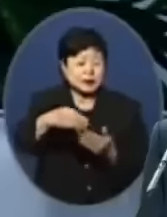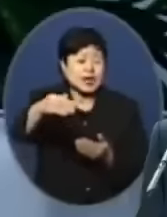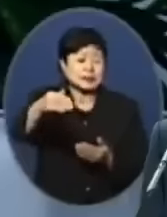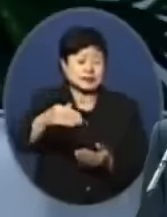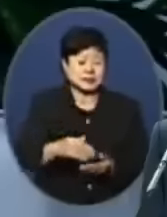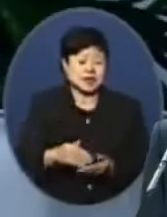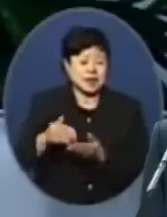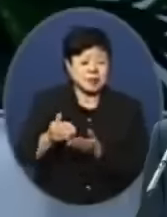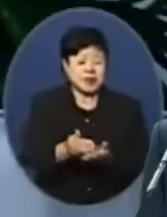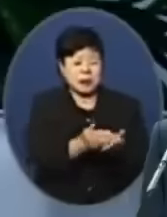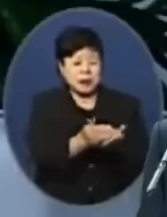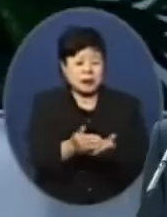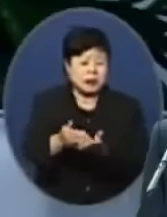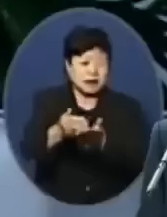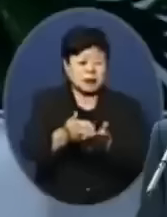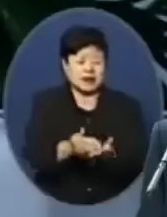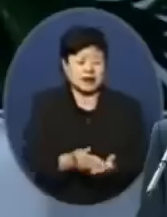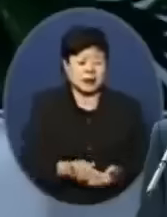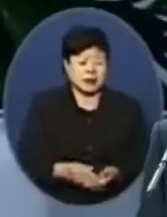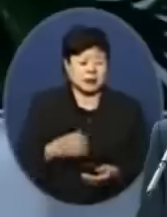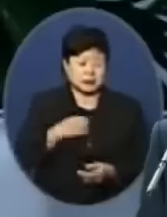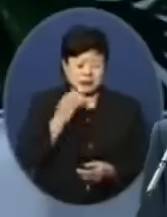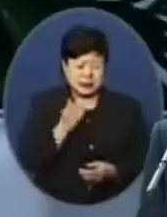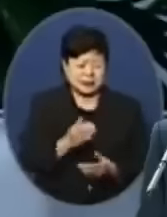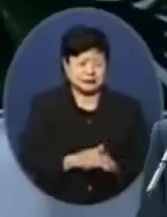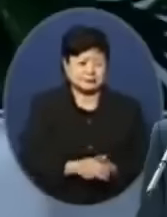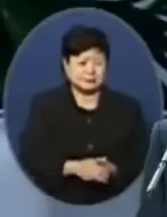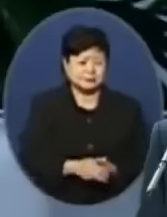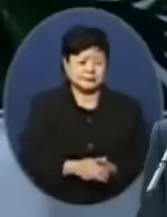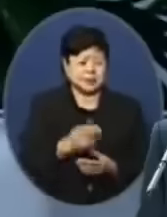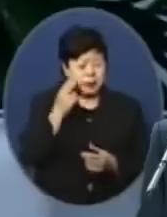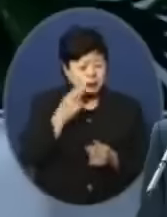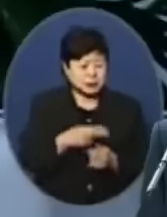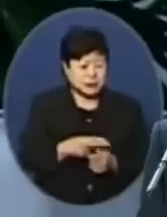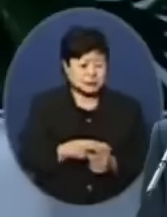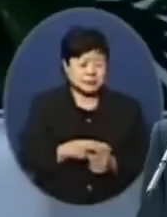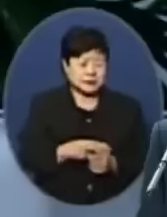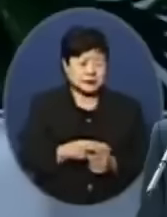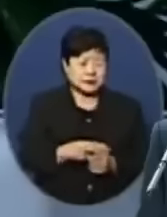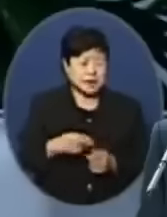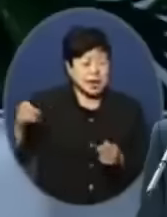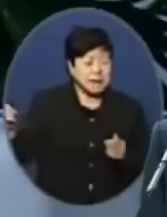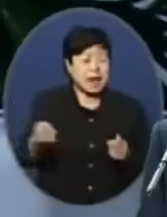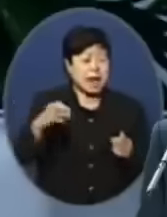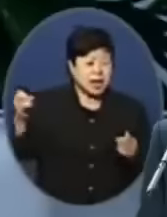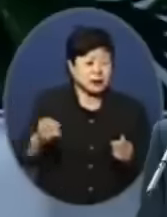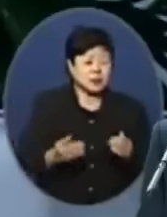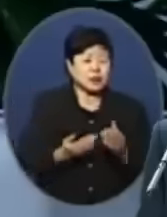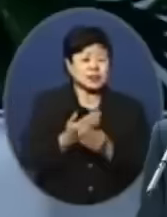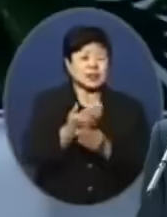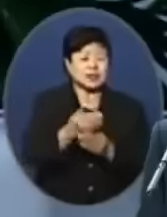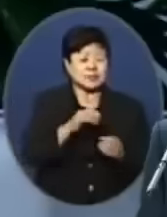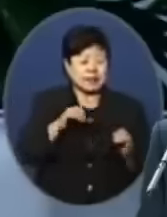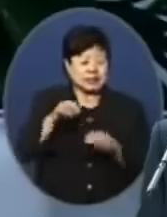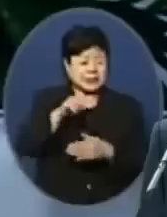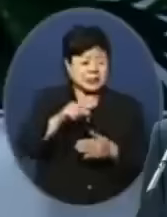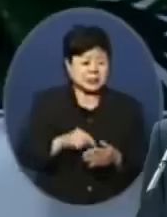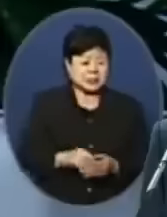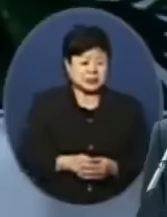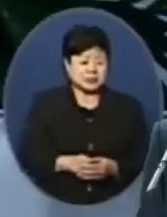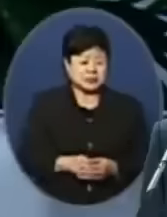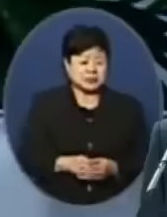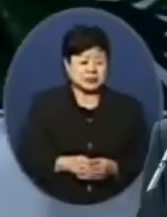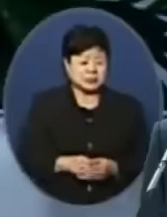이 배는 파손 안 될 것이다. 두려워하지 마라. 그래 바울이 그 파도가 일어난 바다에서 사공들을